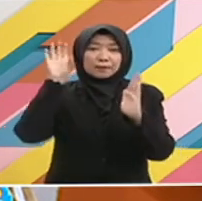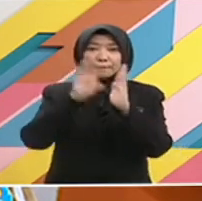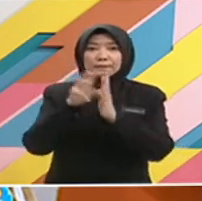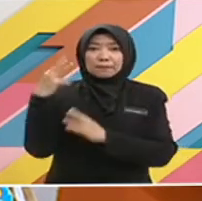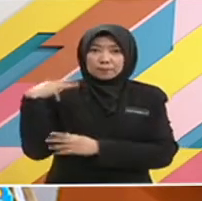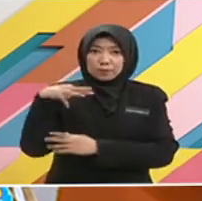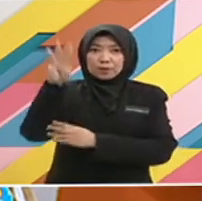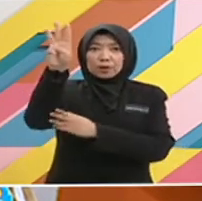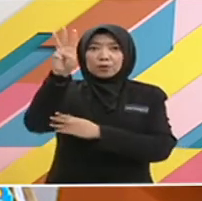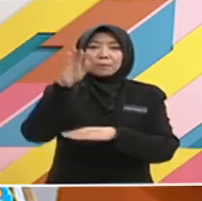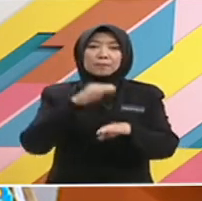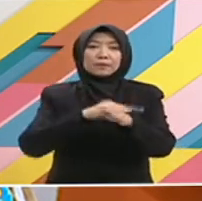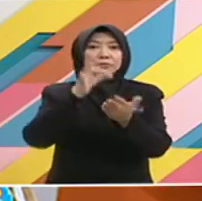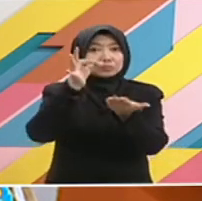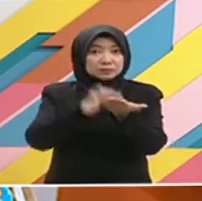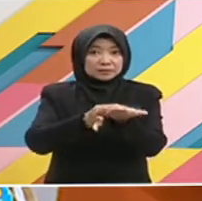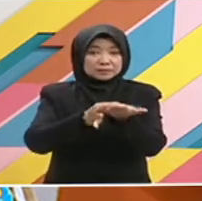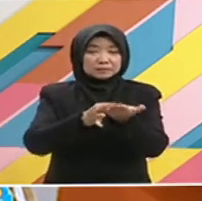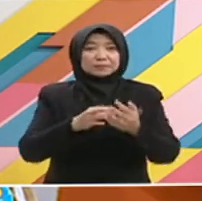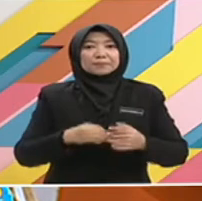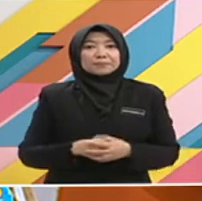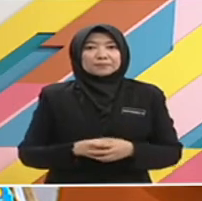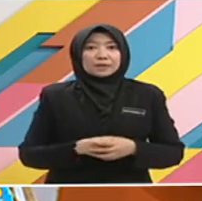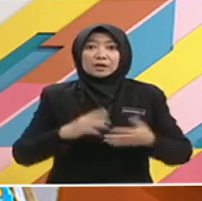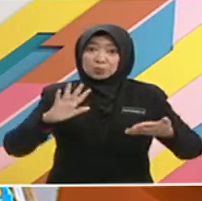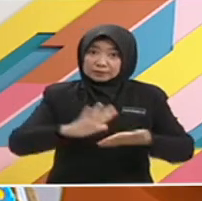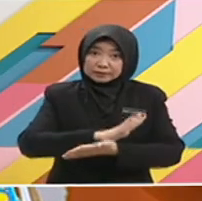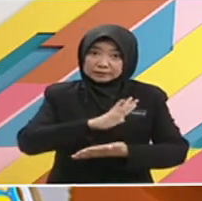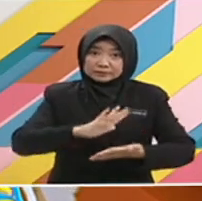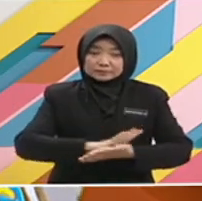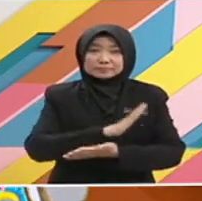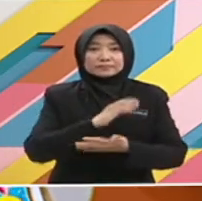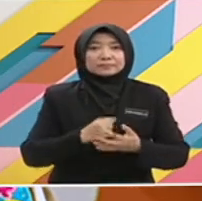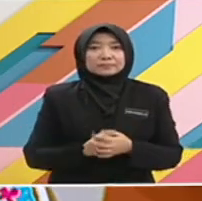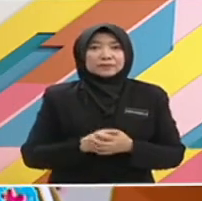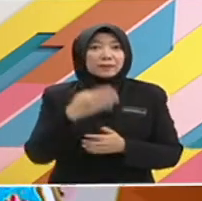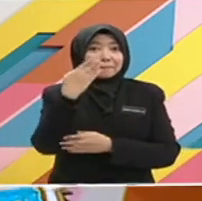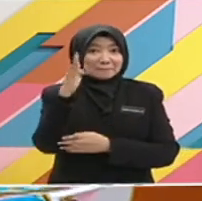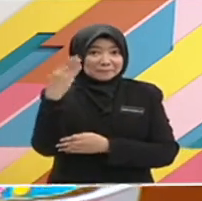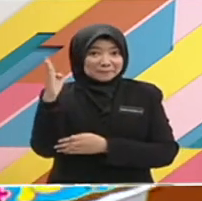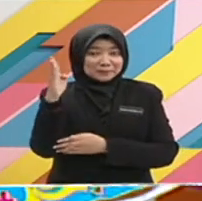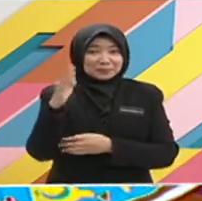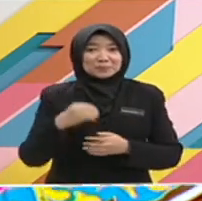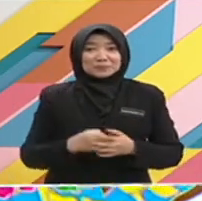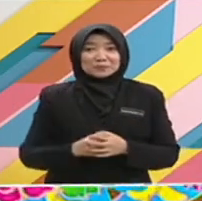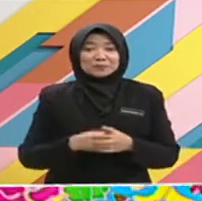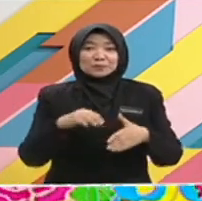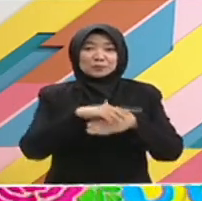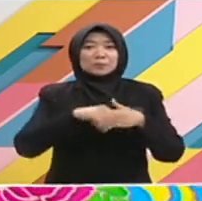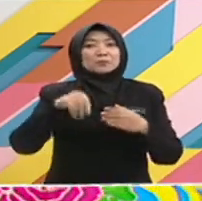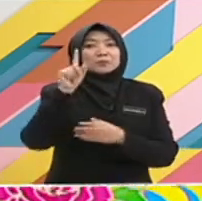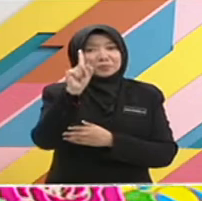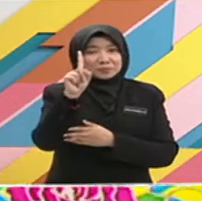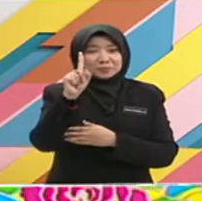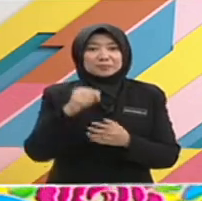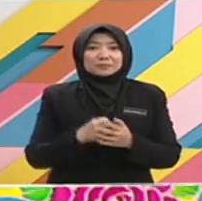duit shilling ya. Baiklah. Okay. Dan pada tangan Nisa ni wang kertas kalau yang ini wang biru lah orang panggil kan. Wang RM1 ni kita dapat